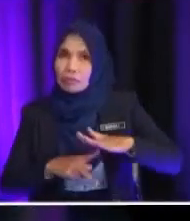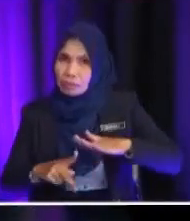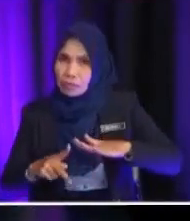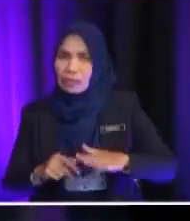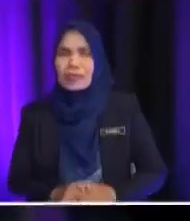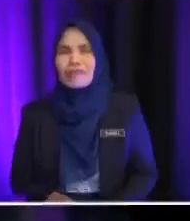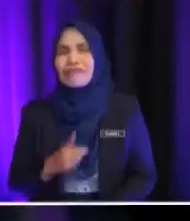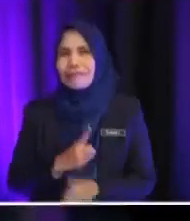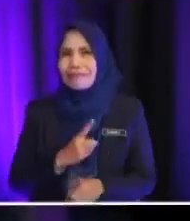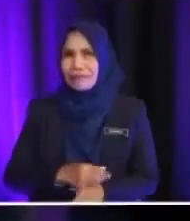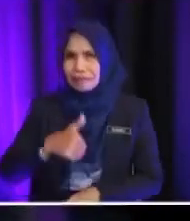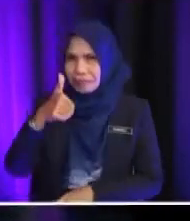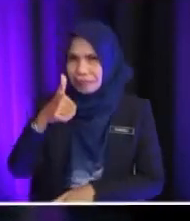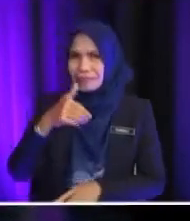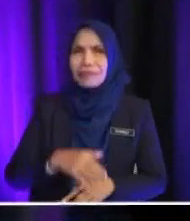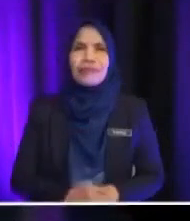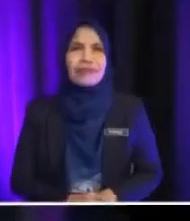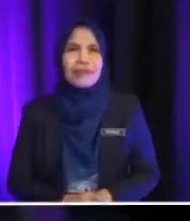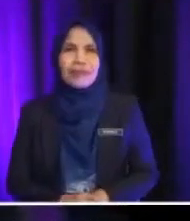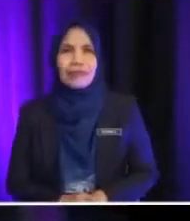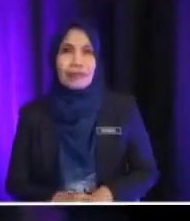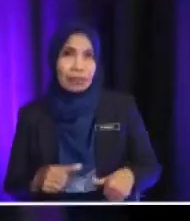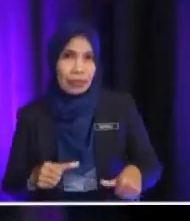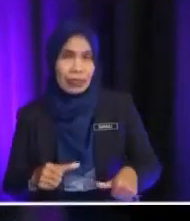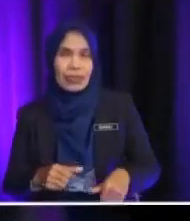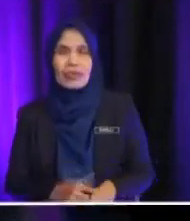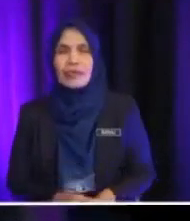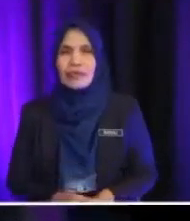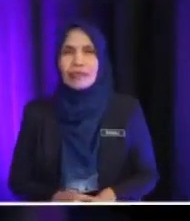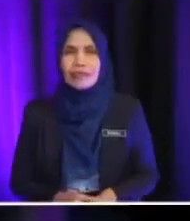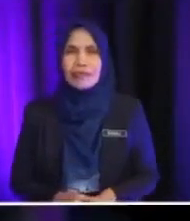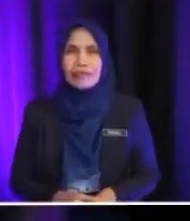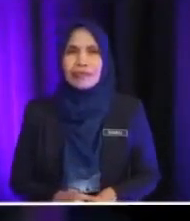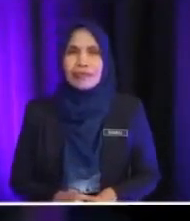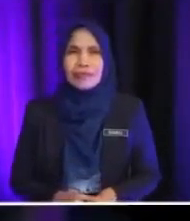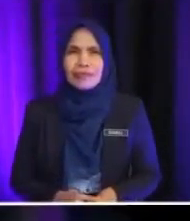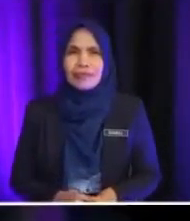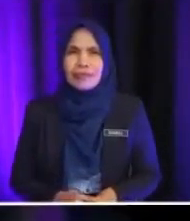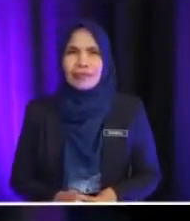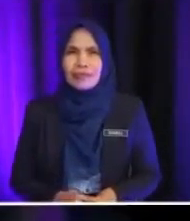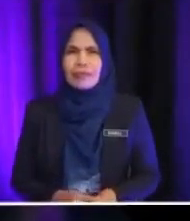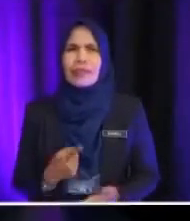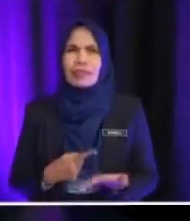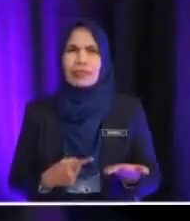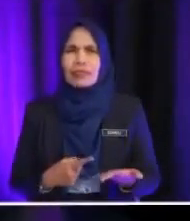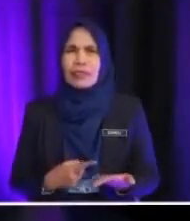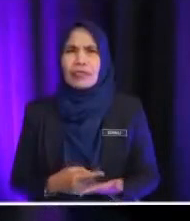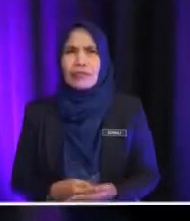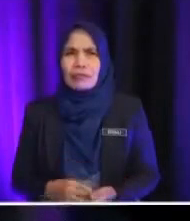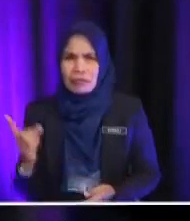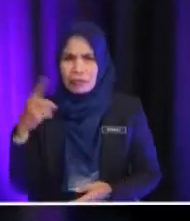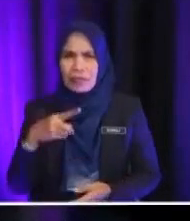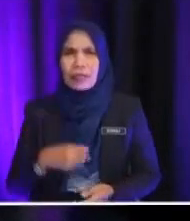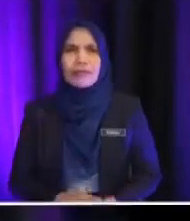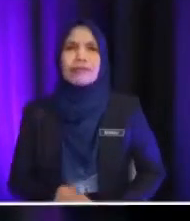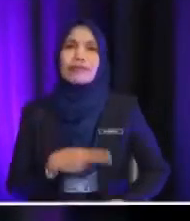Ria. Okey, Ria boleh tampal mata ganjaran itu. Okey, terima kasih, cikgu. Okay. Cikgu, ni apa kat depan kita ni, cikgu? Banyak makanan. Inilah